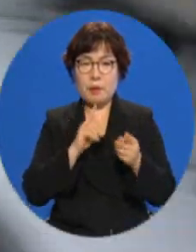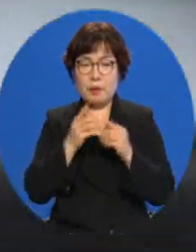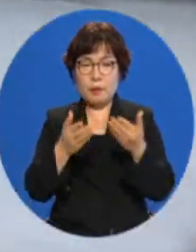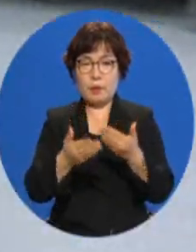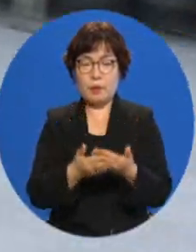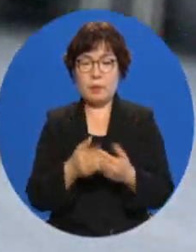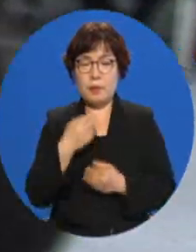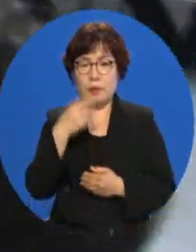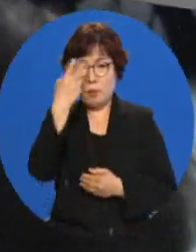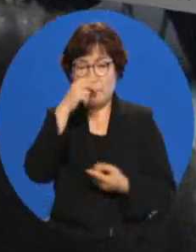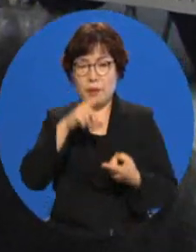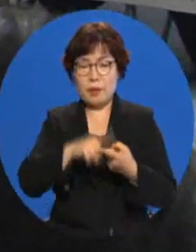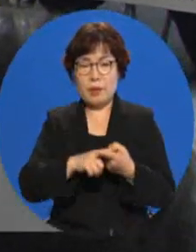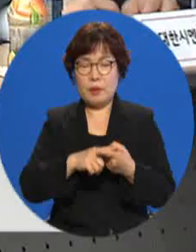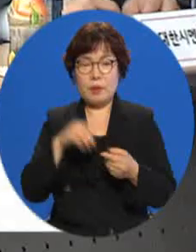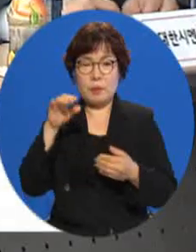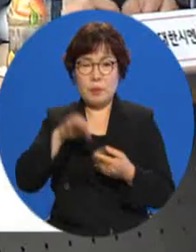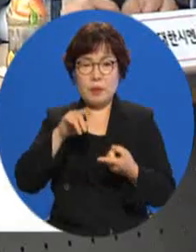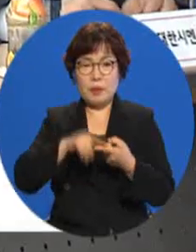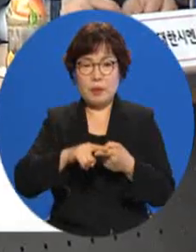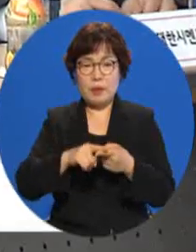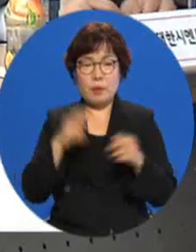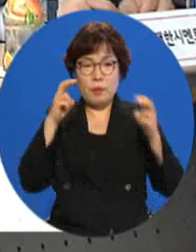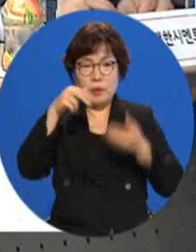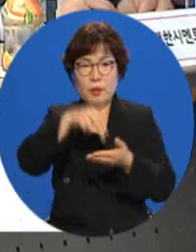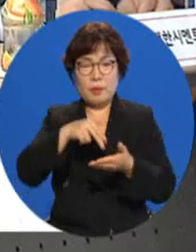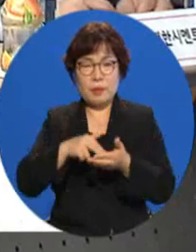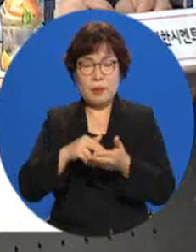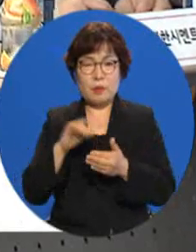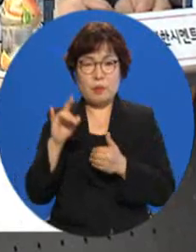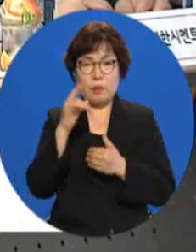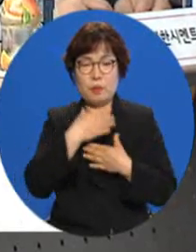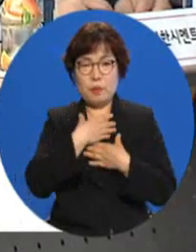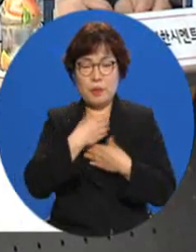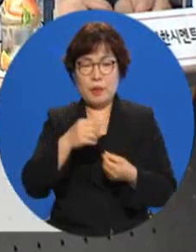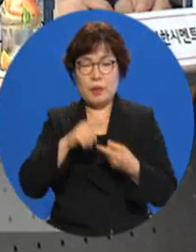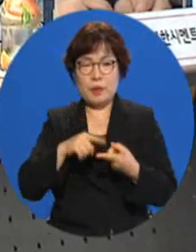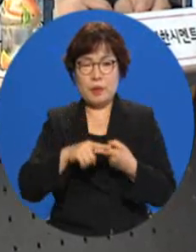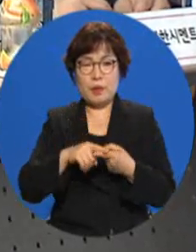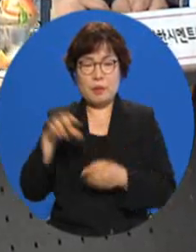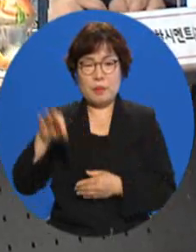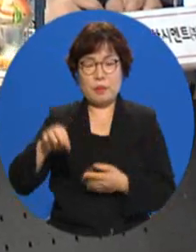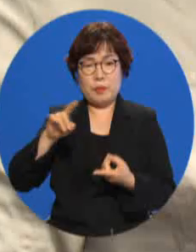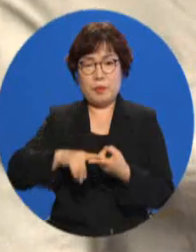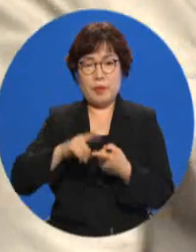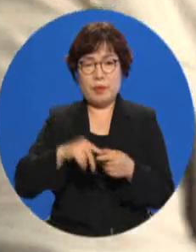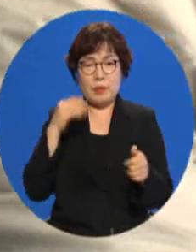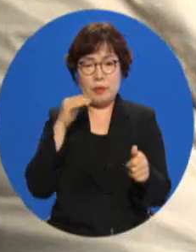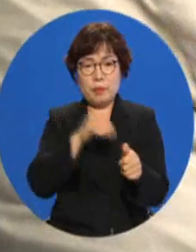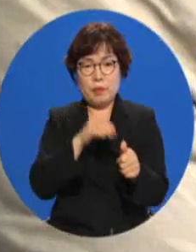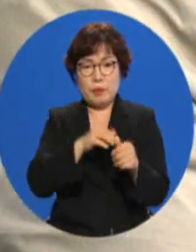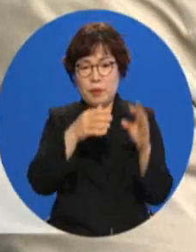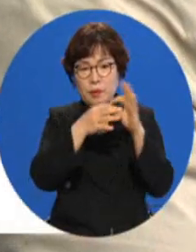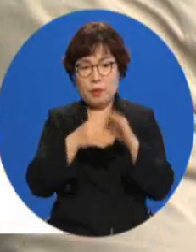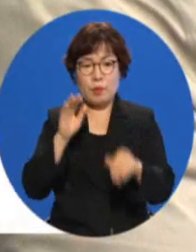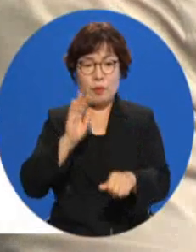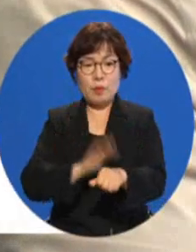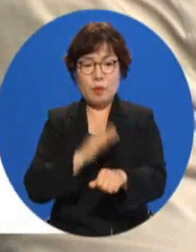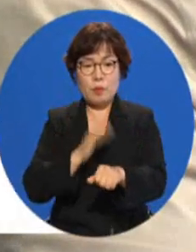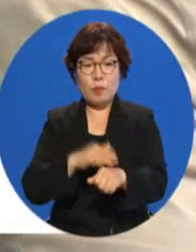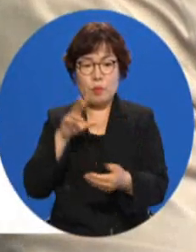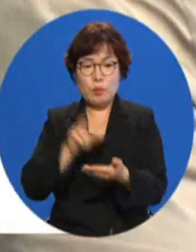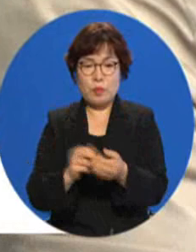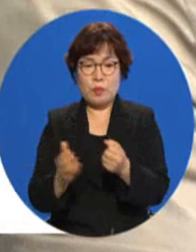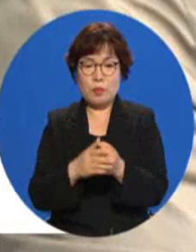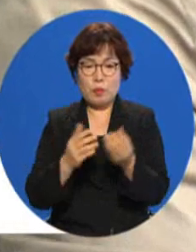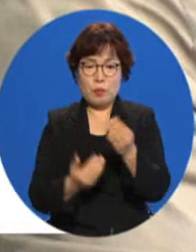관리감독에 소홀했던 지자체의 대응에도 기업들의 안일한 행태에도 질타가 이어졌습니다. 잘못했잖아요. 그래서 이 문제가 생긴 거